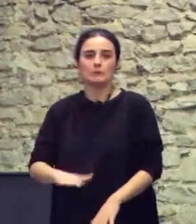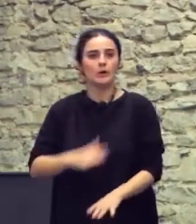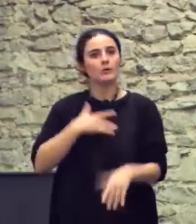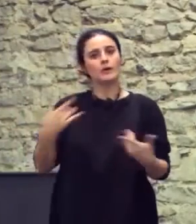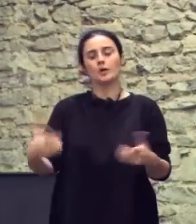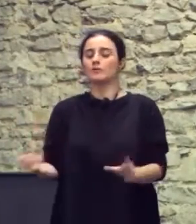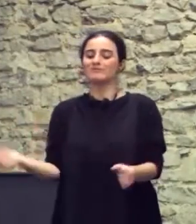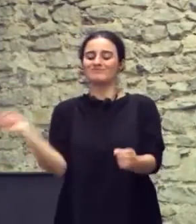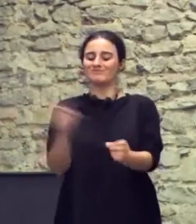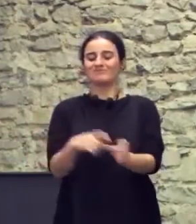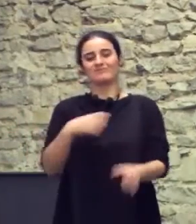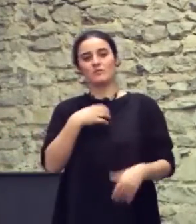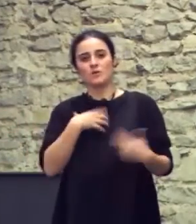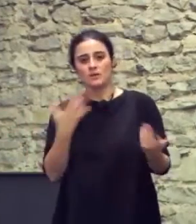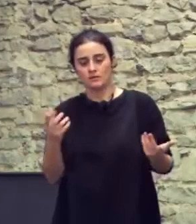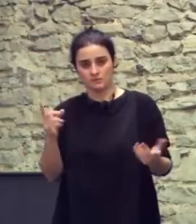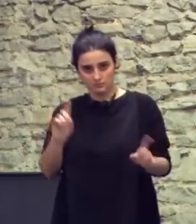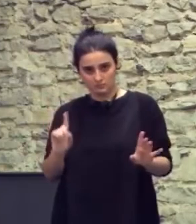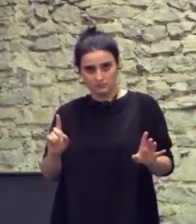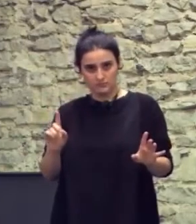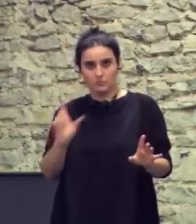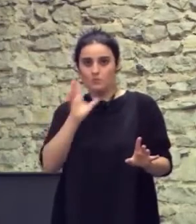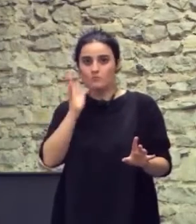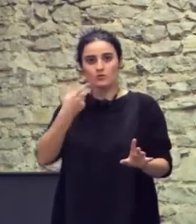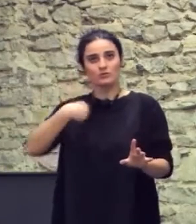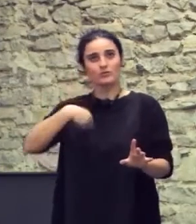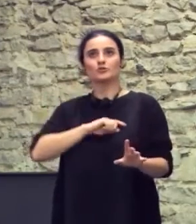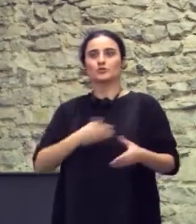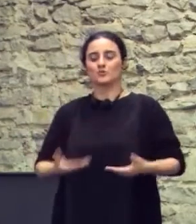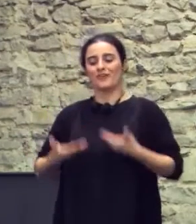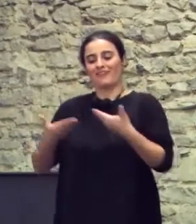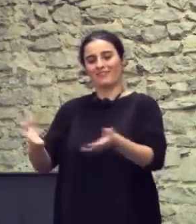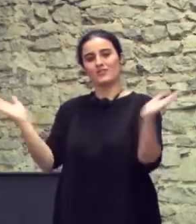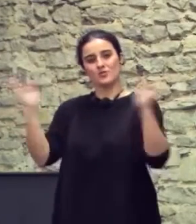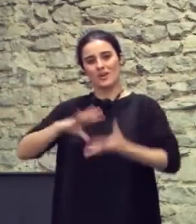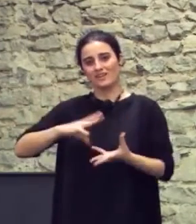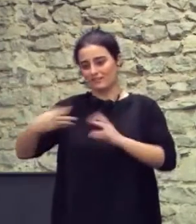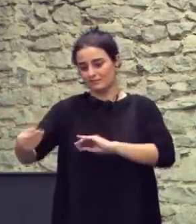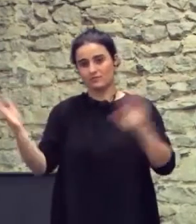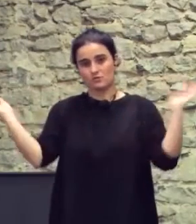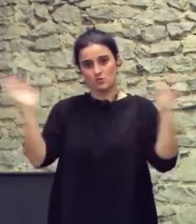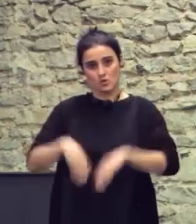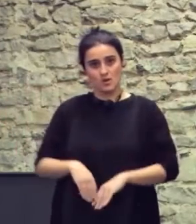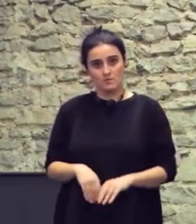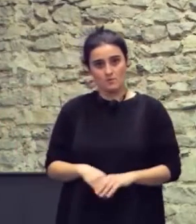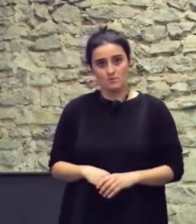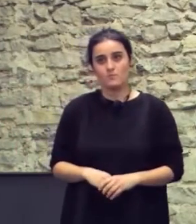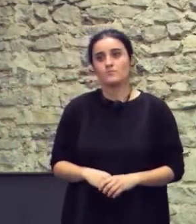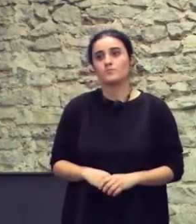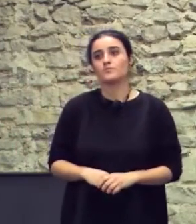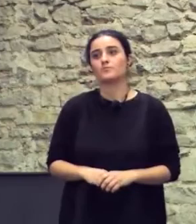dutenak enkajatzen. Bueno, ez dut enkajatzen guk ez dugulako molderik jartzen enkajatzeko.